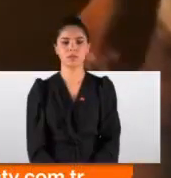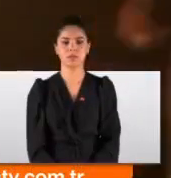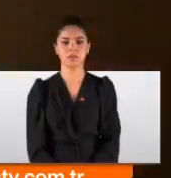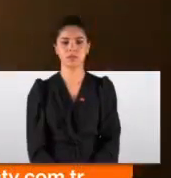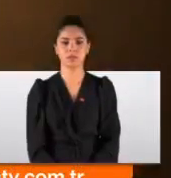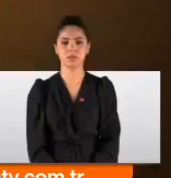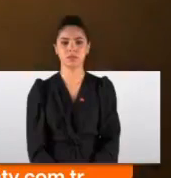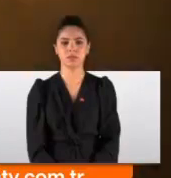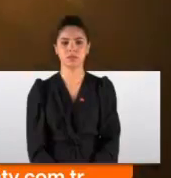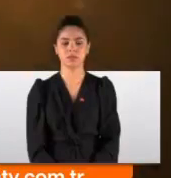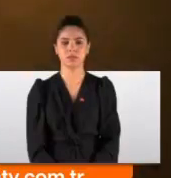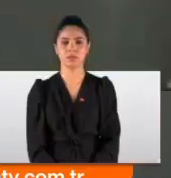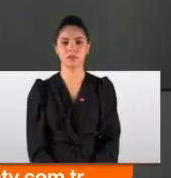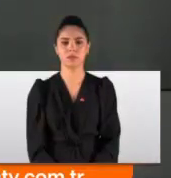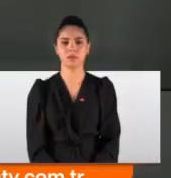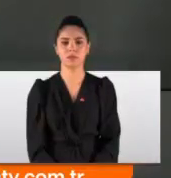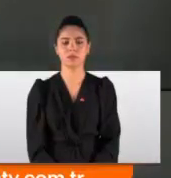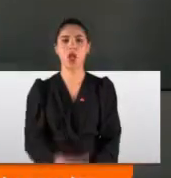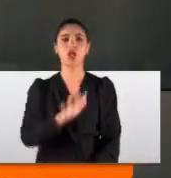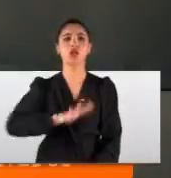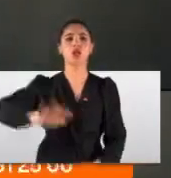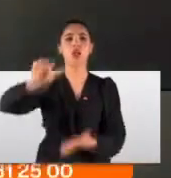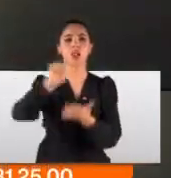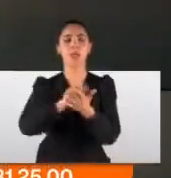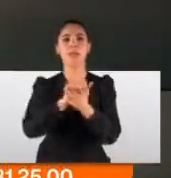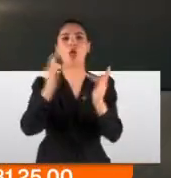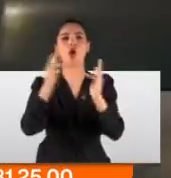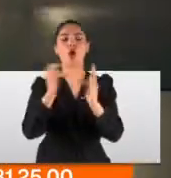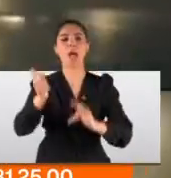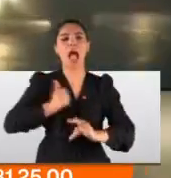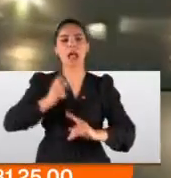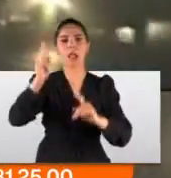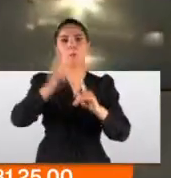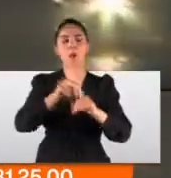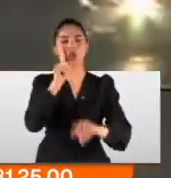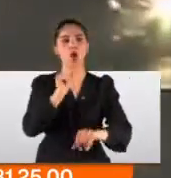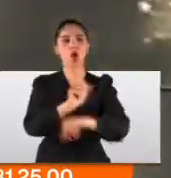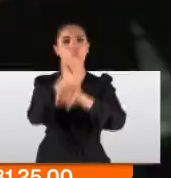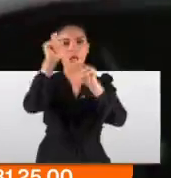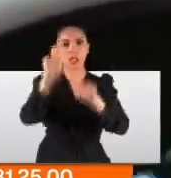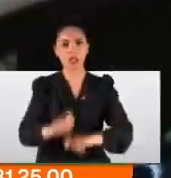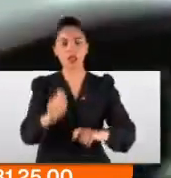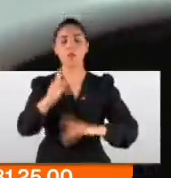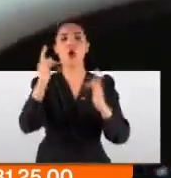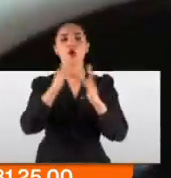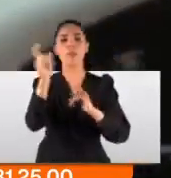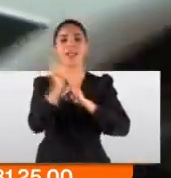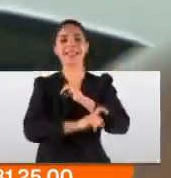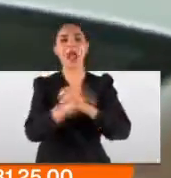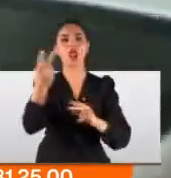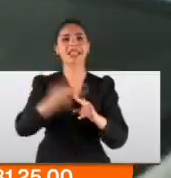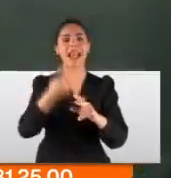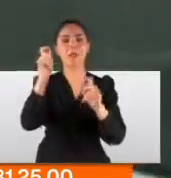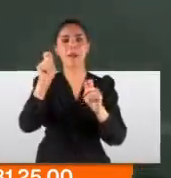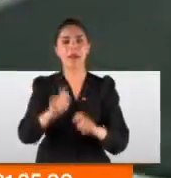Sıkı yönetim. Sıkı yönetim abi. Kapat! Sosyal medyada köprüde asker polisleri gözaltına alıyormuş, köprüde terör tatbikatı